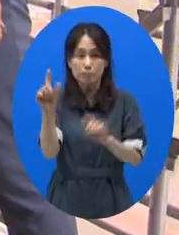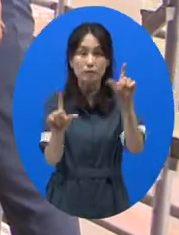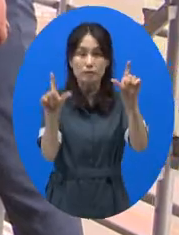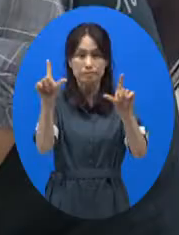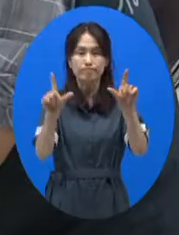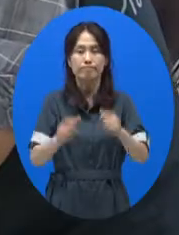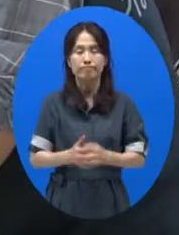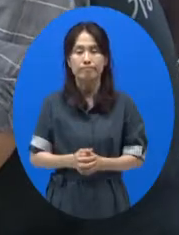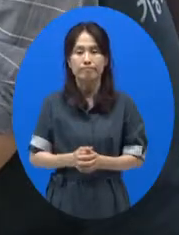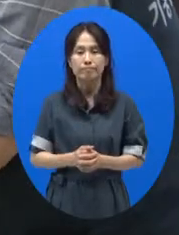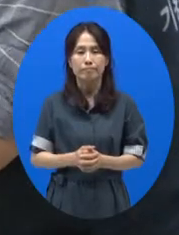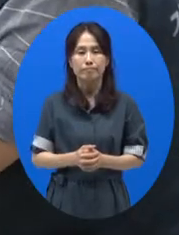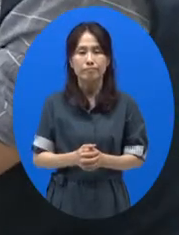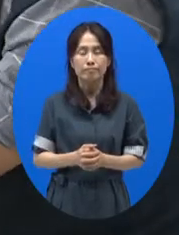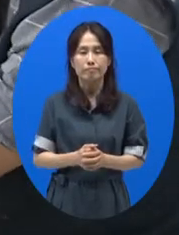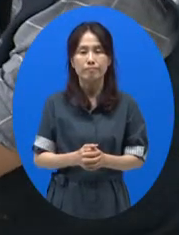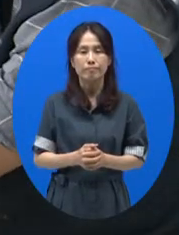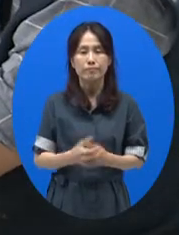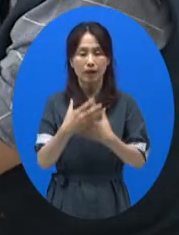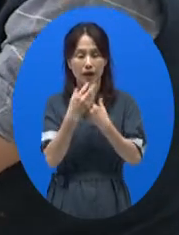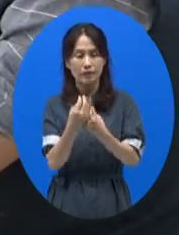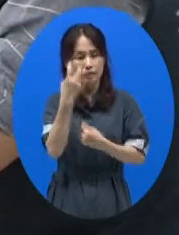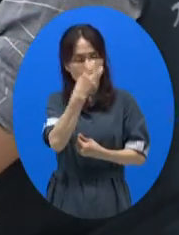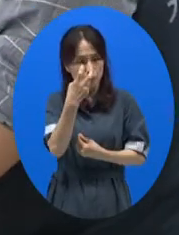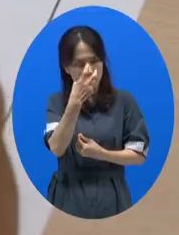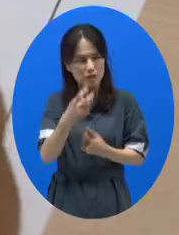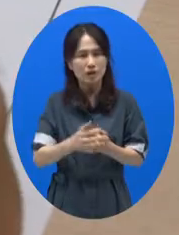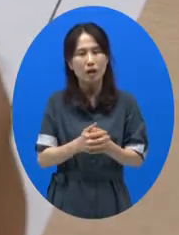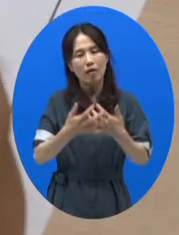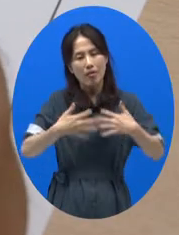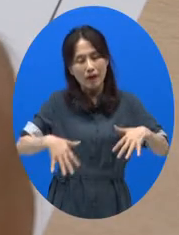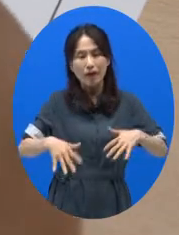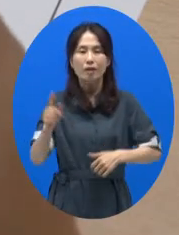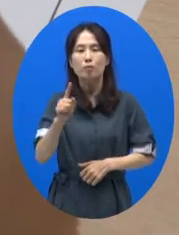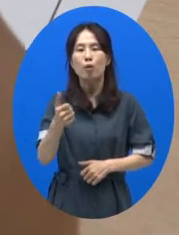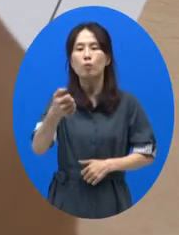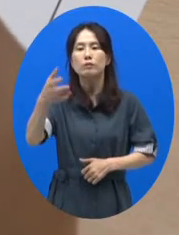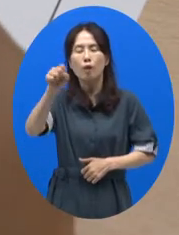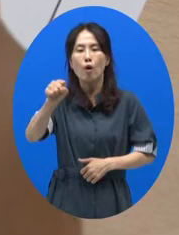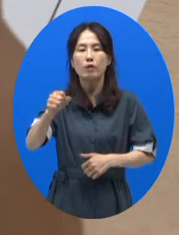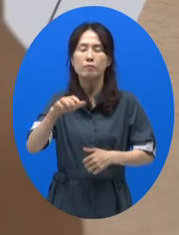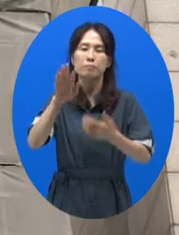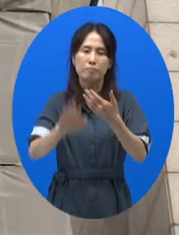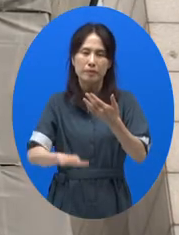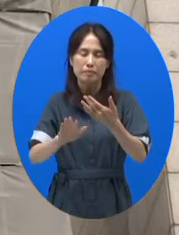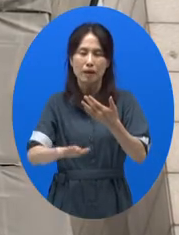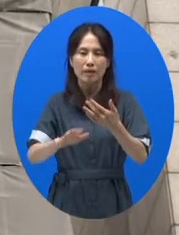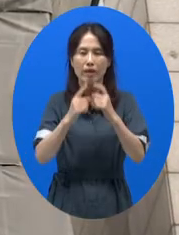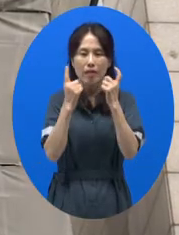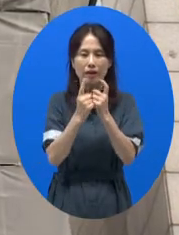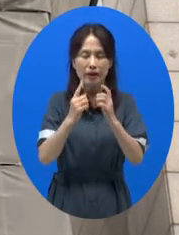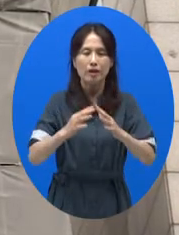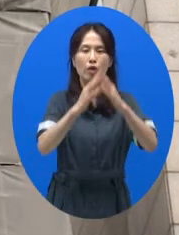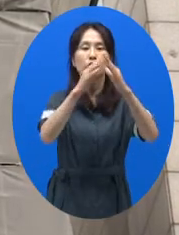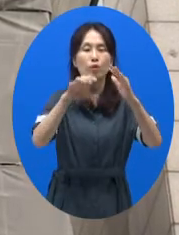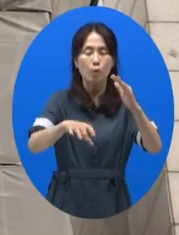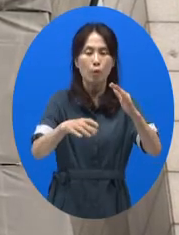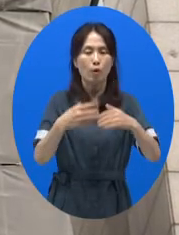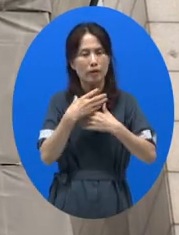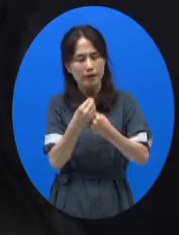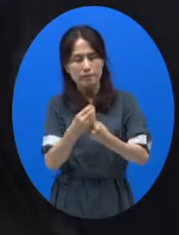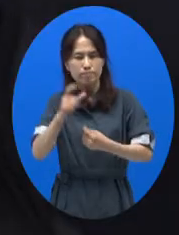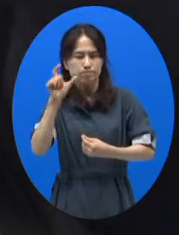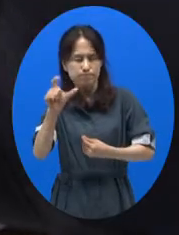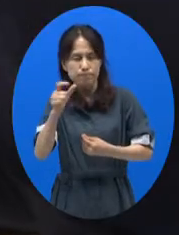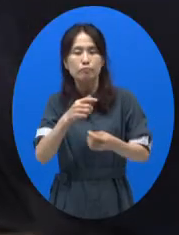모습입니다. 경기도가 안전관리가 상대적으로 취약한 50억 미만의 민간 건설공사 현장의 안전 강화를